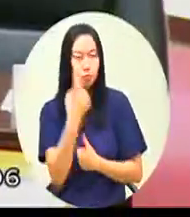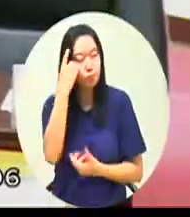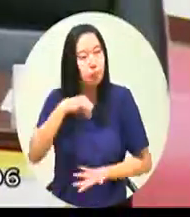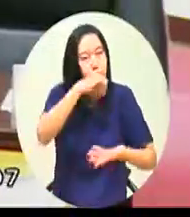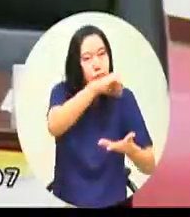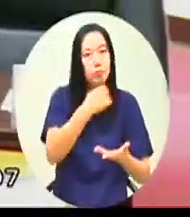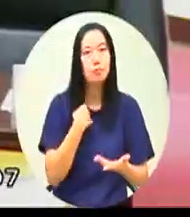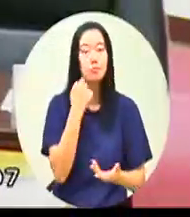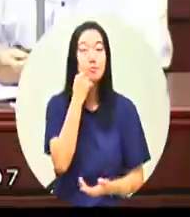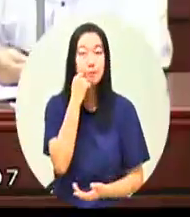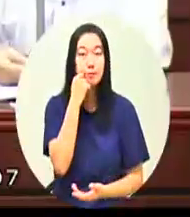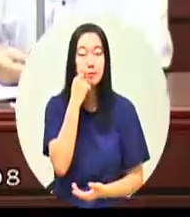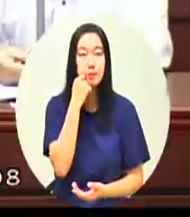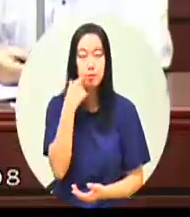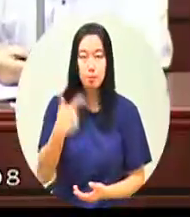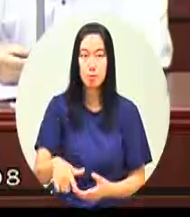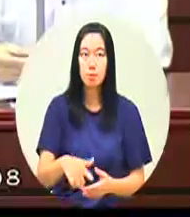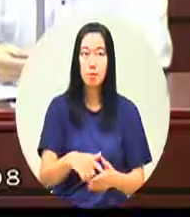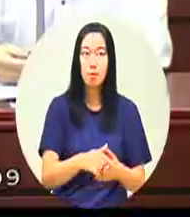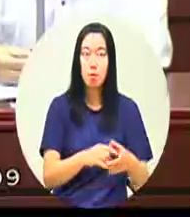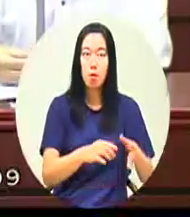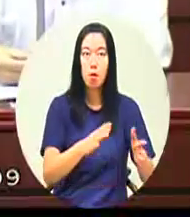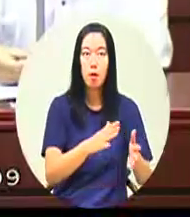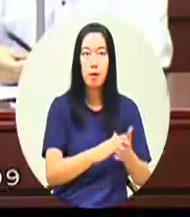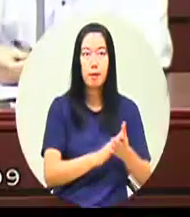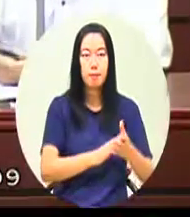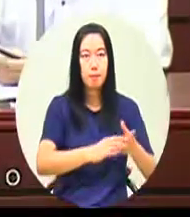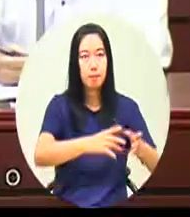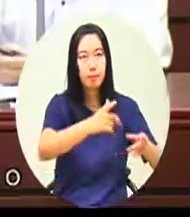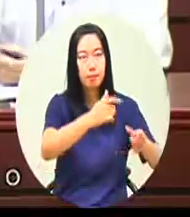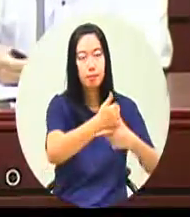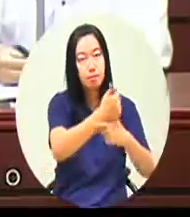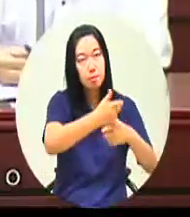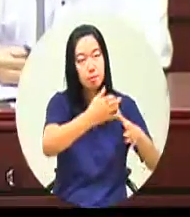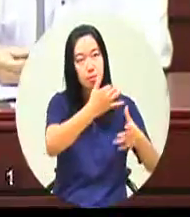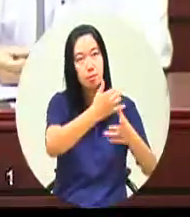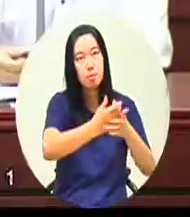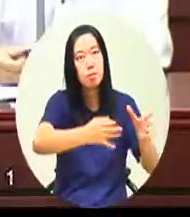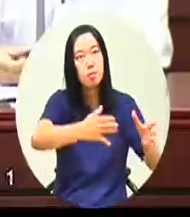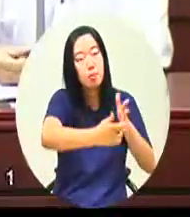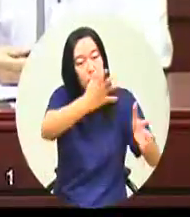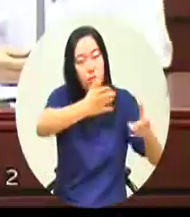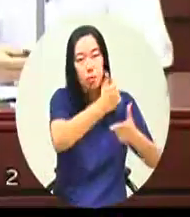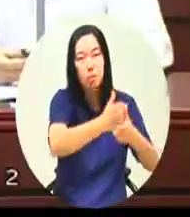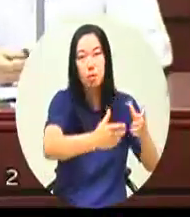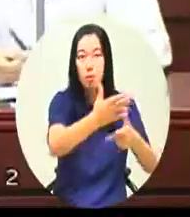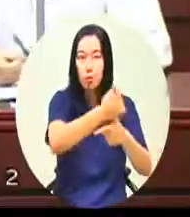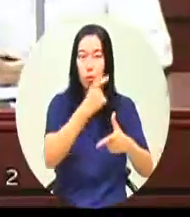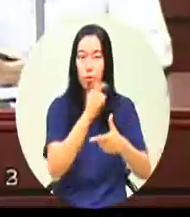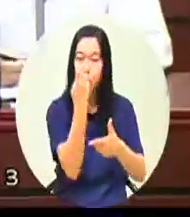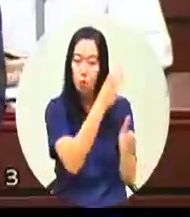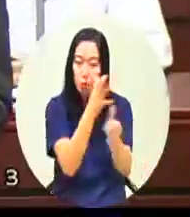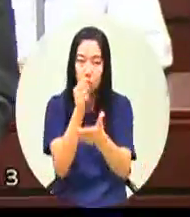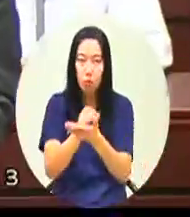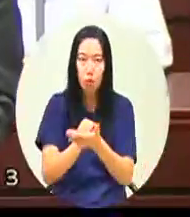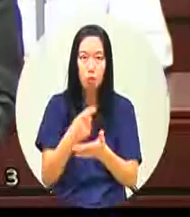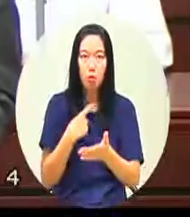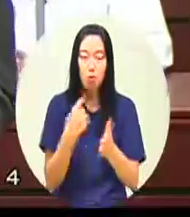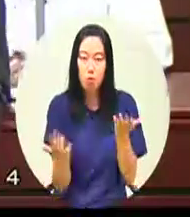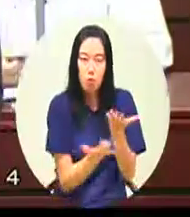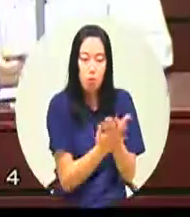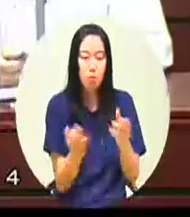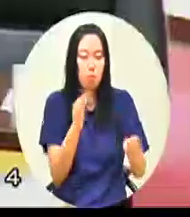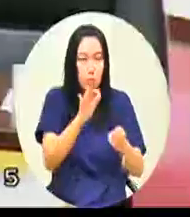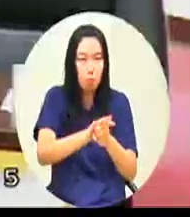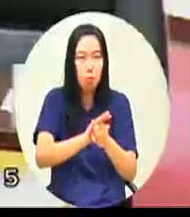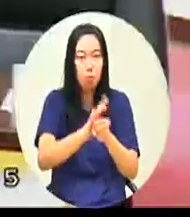门目前已经营建署有调查，那中央目前在评估这一个经费的补助方案。 哦，好，